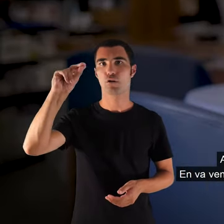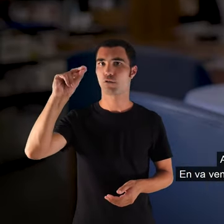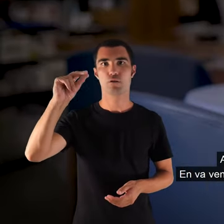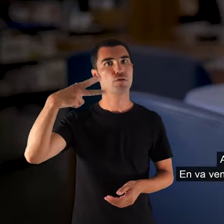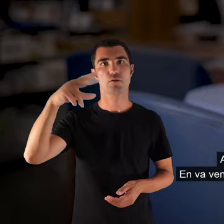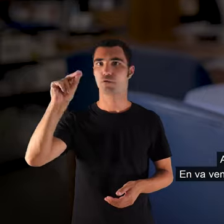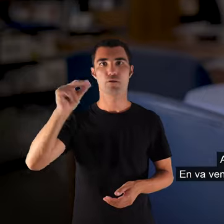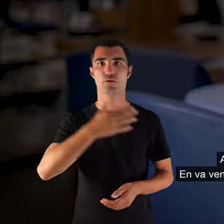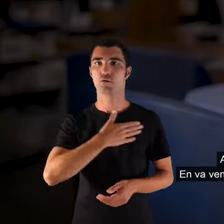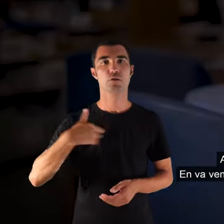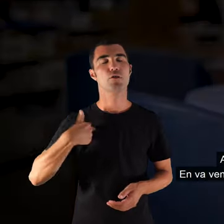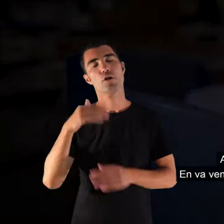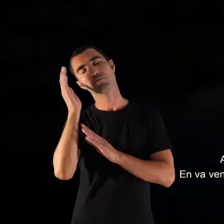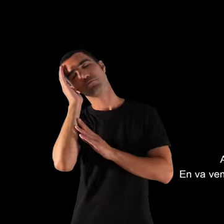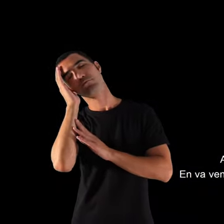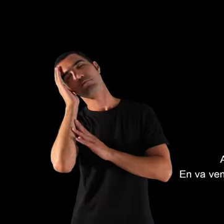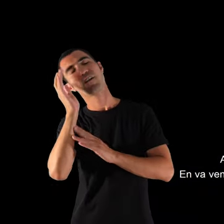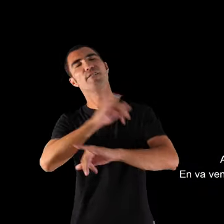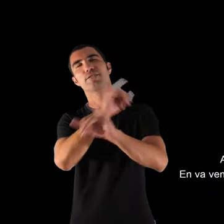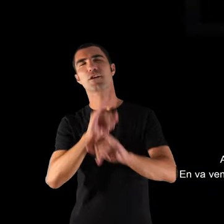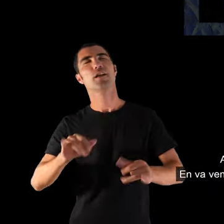vull fer, vull dormir tranquil.